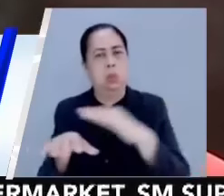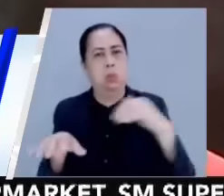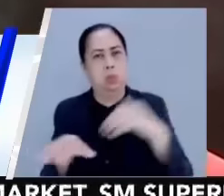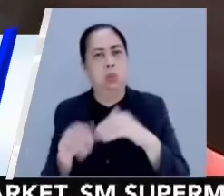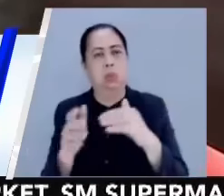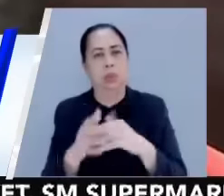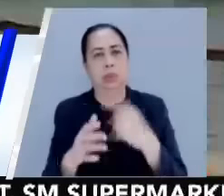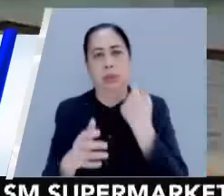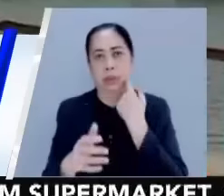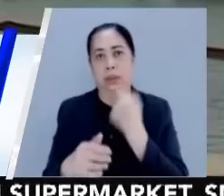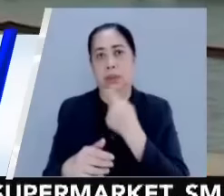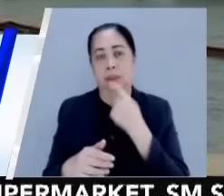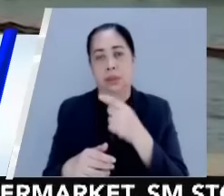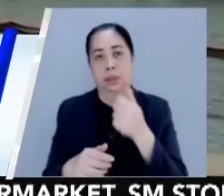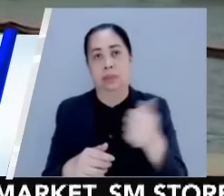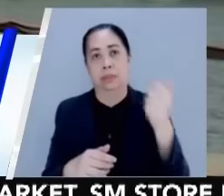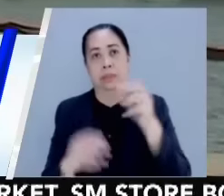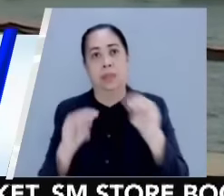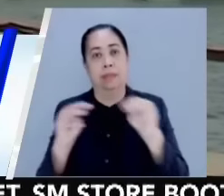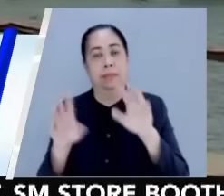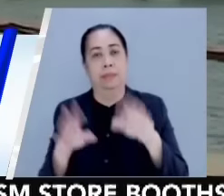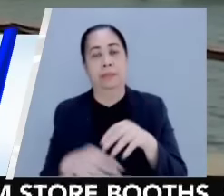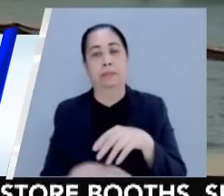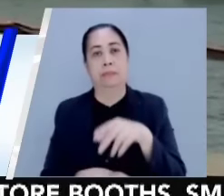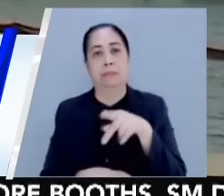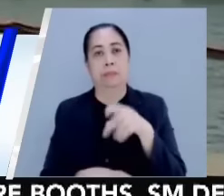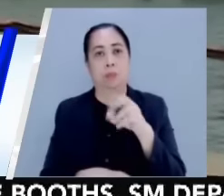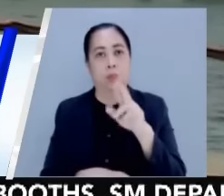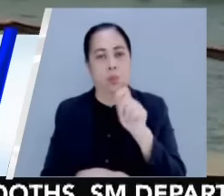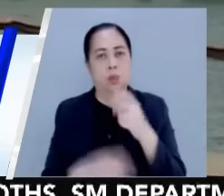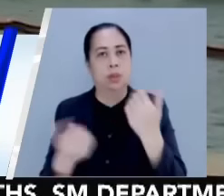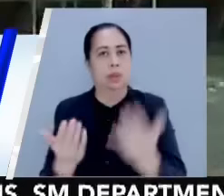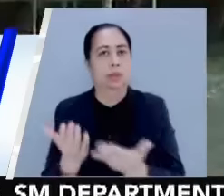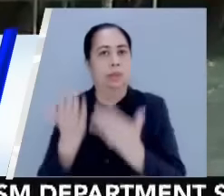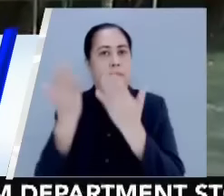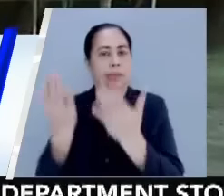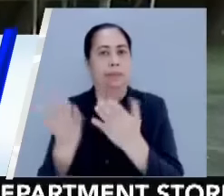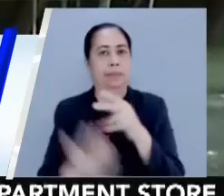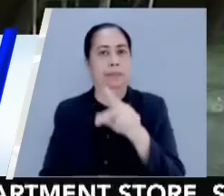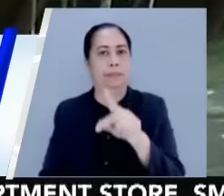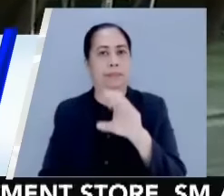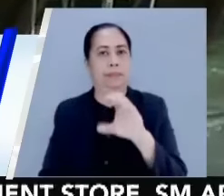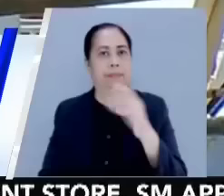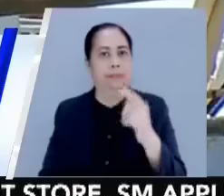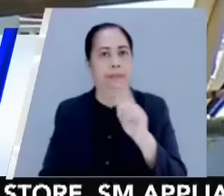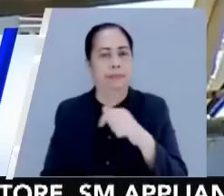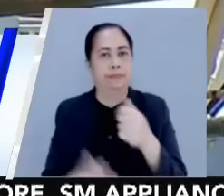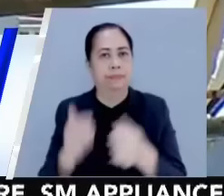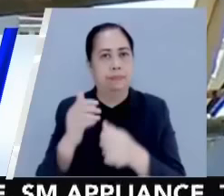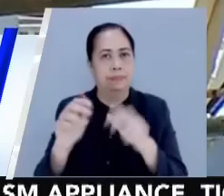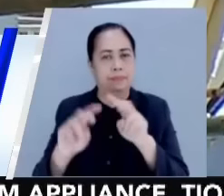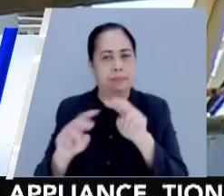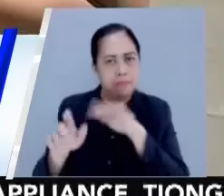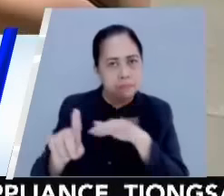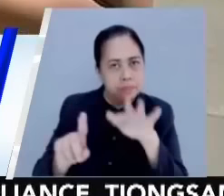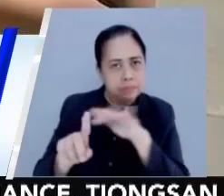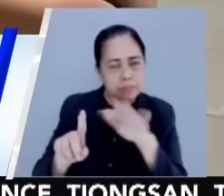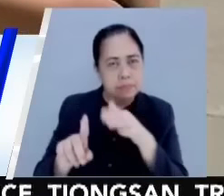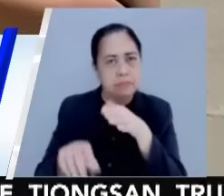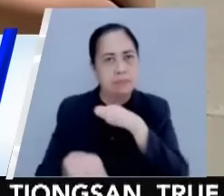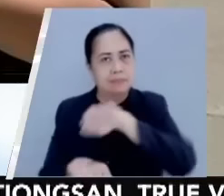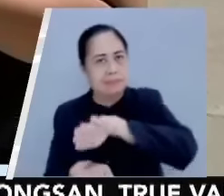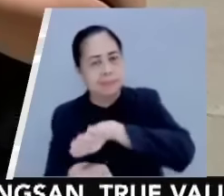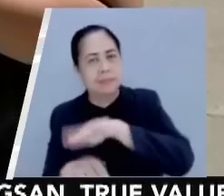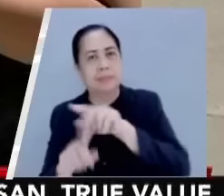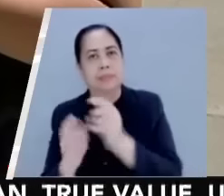sinabi ng port manager ng Batangas Port na naisumite na nila sa Philippine Coast Guard ang underwater survey sa tumagilid na tanker. Ayon sa